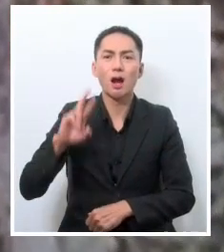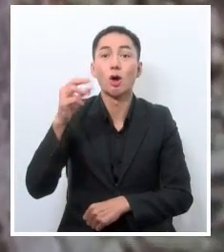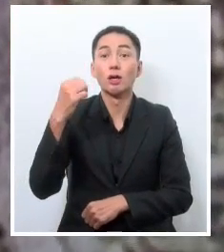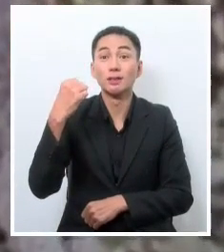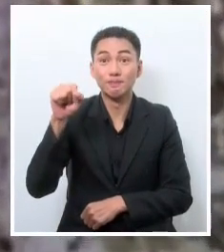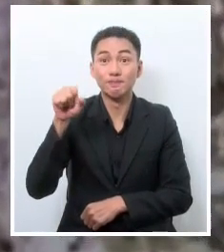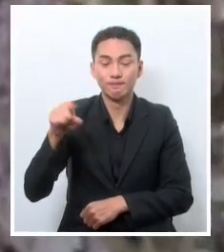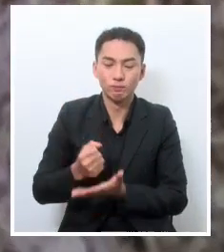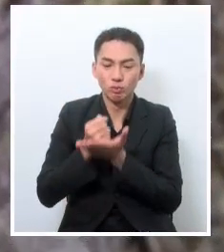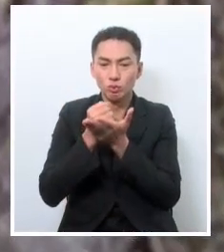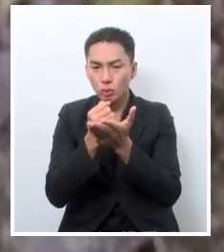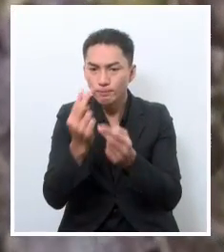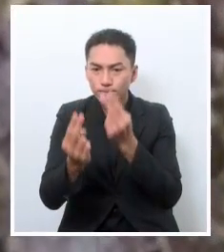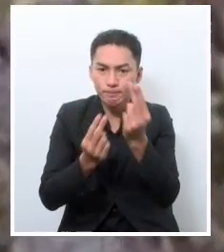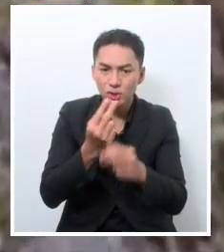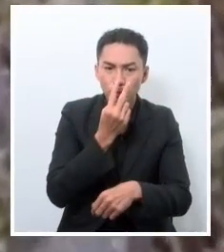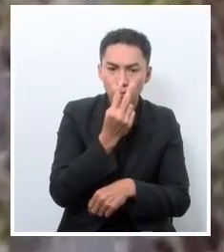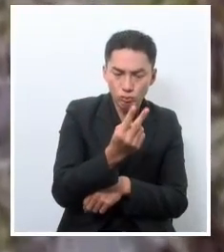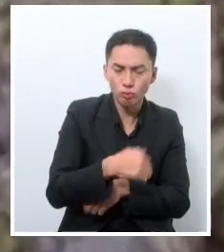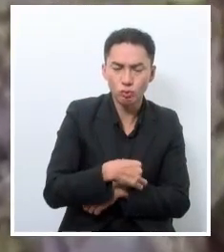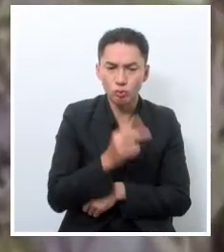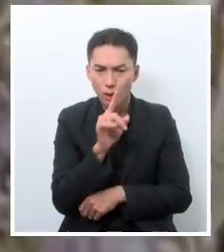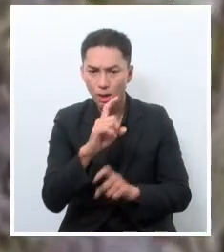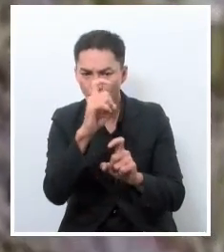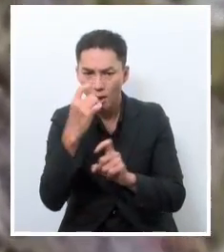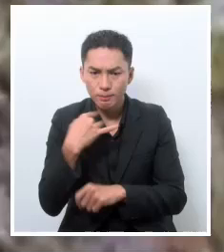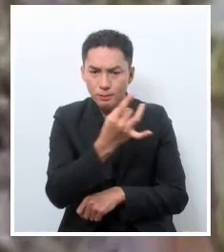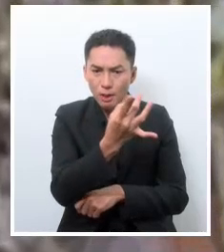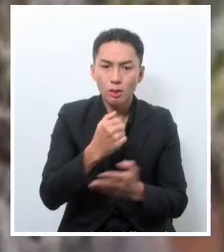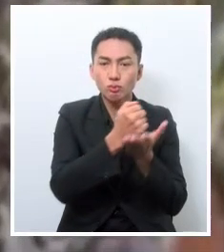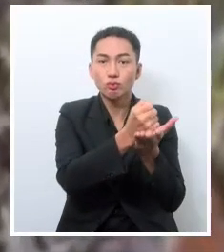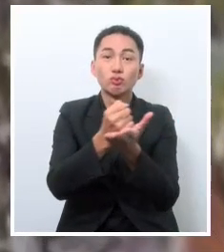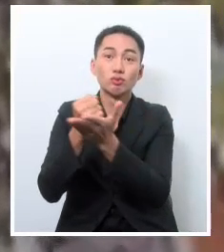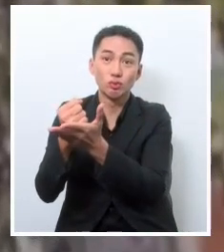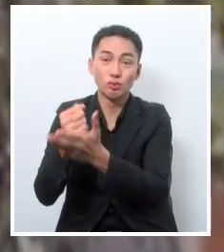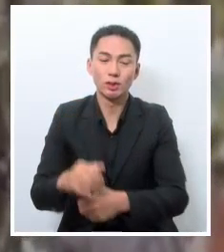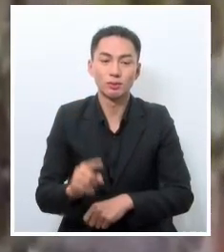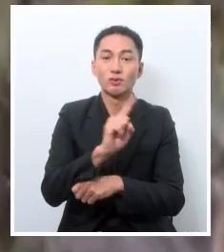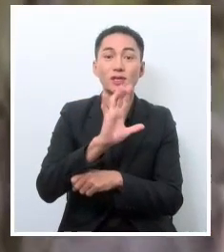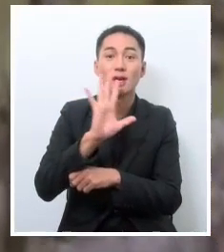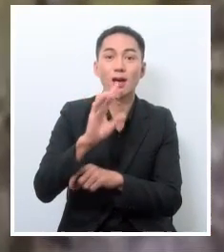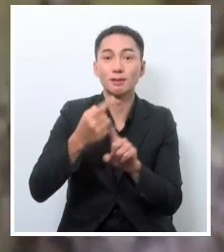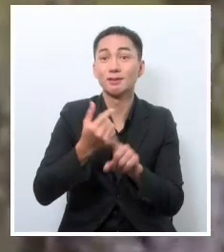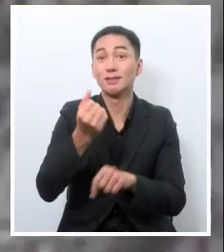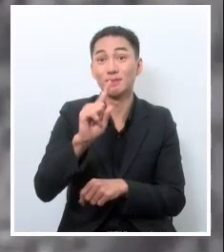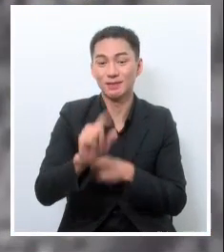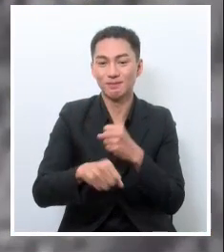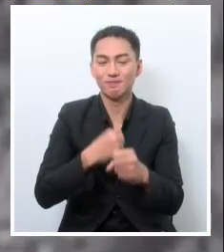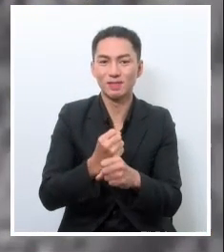ราชดำเนินไปทรงเยี่ยมทหารตำรวจและราษฎรในพื้นที่โดยในวันที่ 5พฤศจิกายน